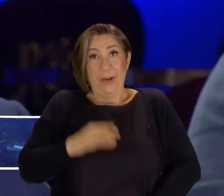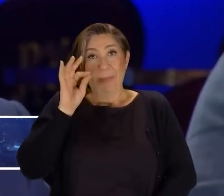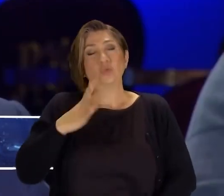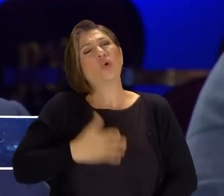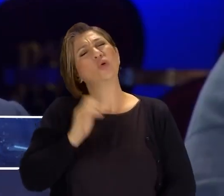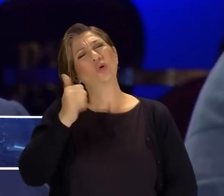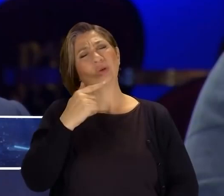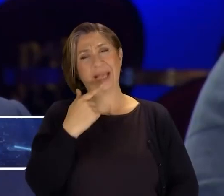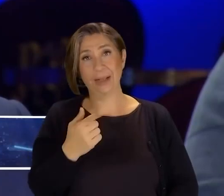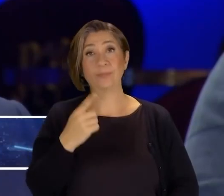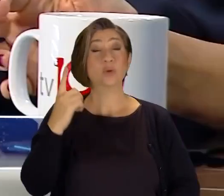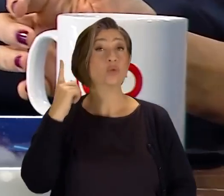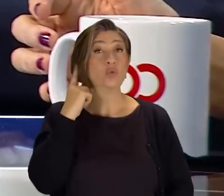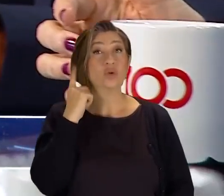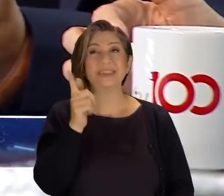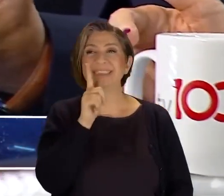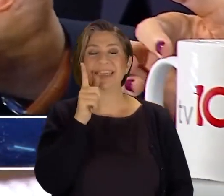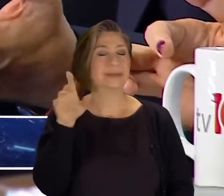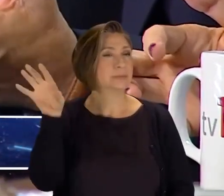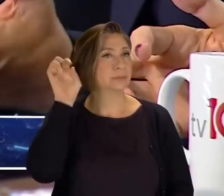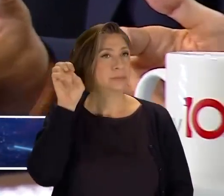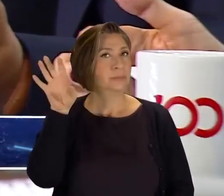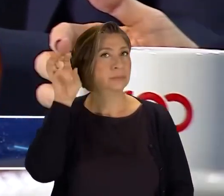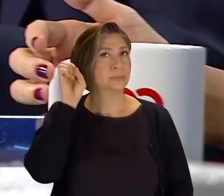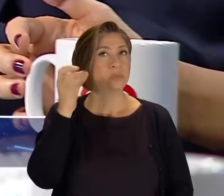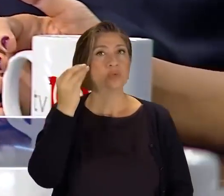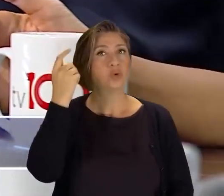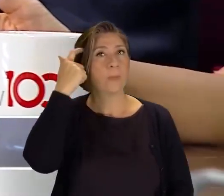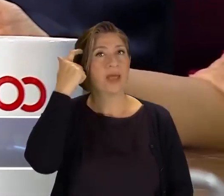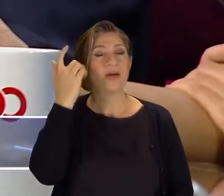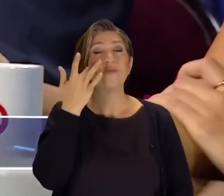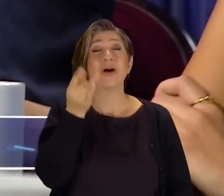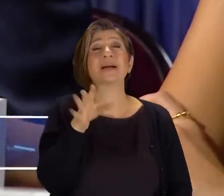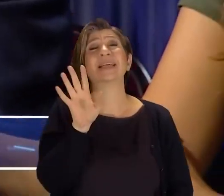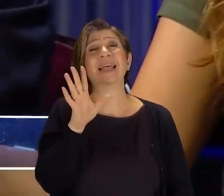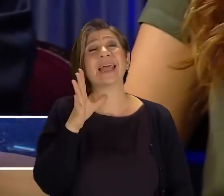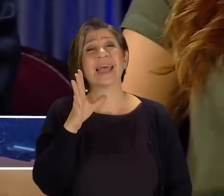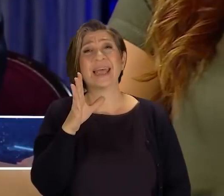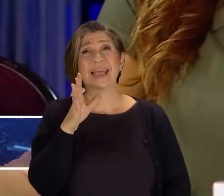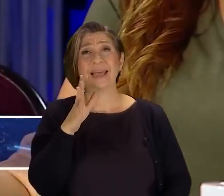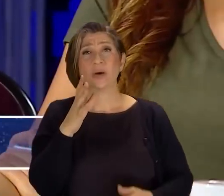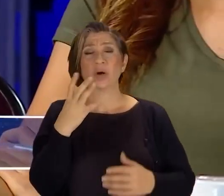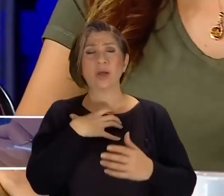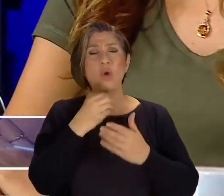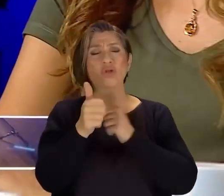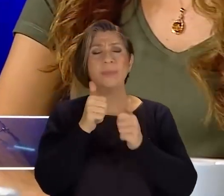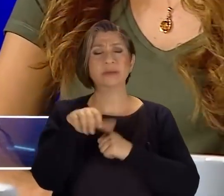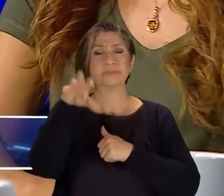günden diyelim, duyduğu sesleri çocuk beyni farkında olmadan istatistiğini tutmaya